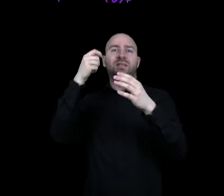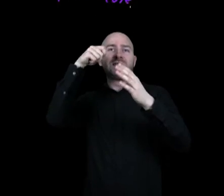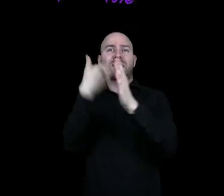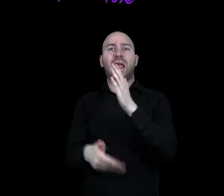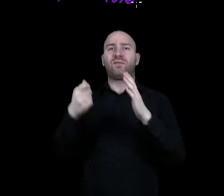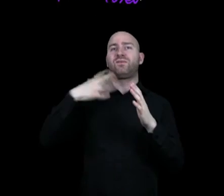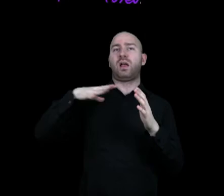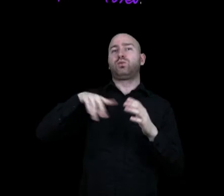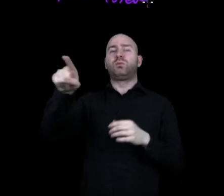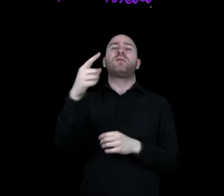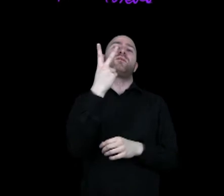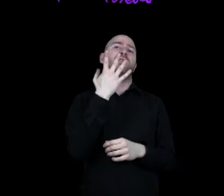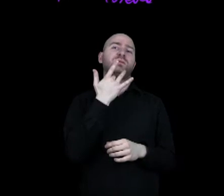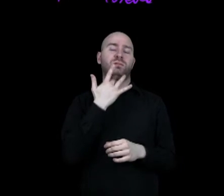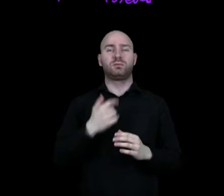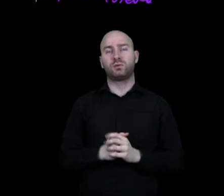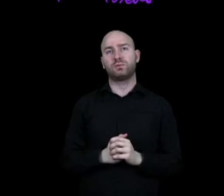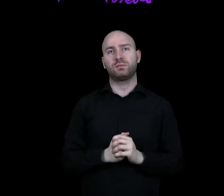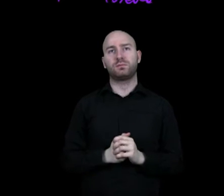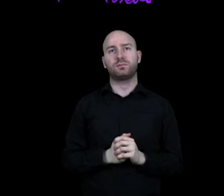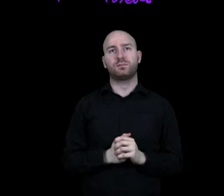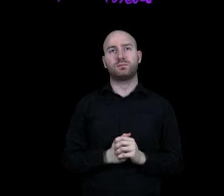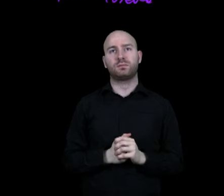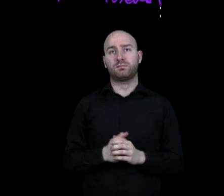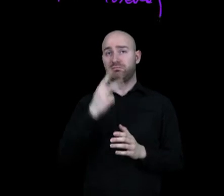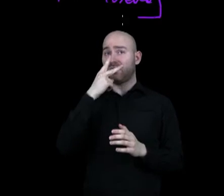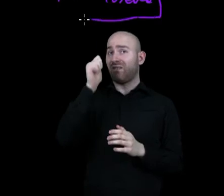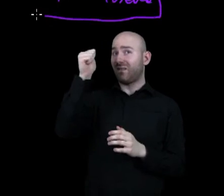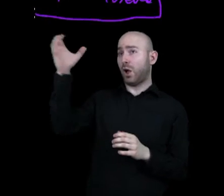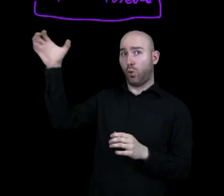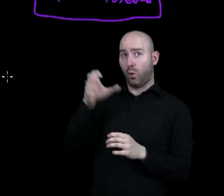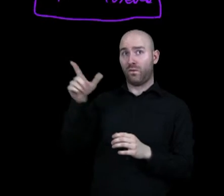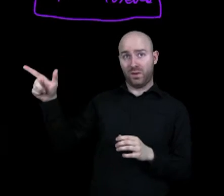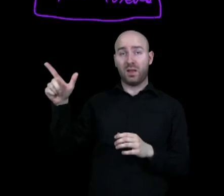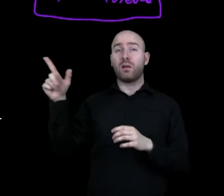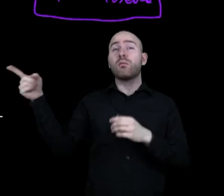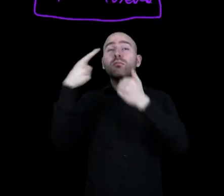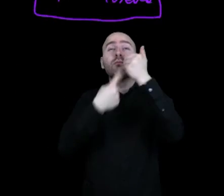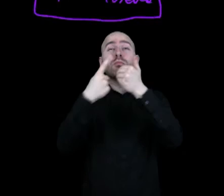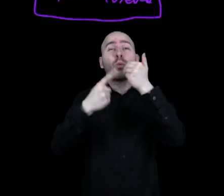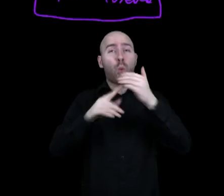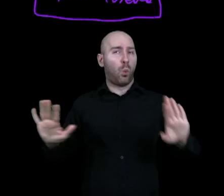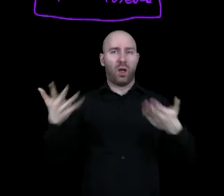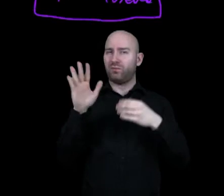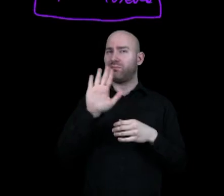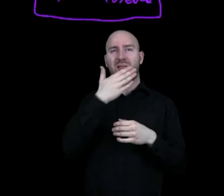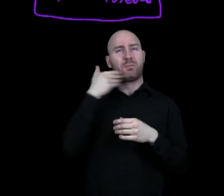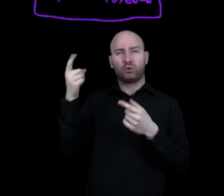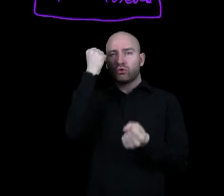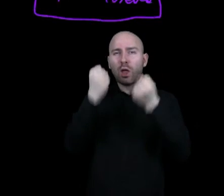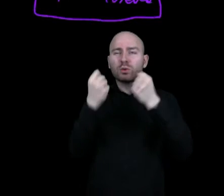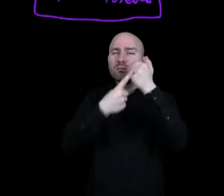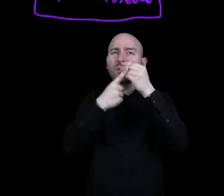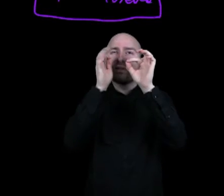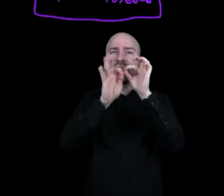producenta wynosi 2 grosze za torebkę. Jeśli uznamy tę ekspertyzę znowiarygodną, bo nie jest łatwo to policzyć, no ale